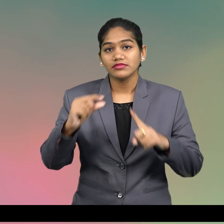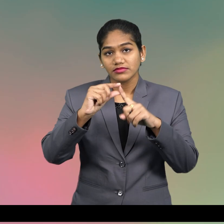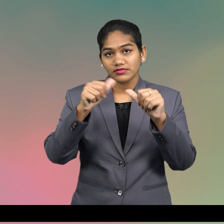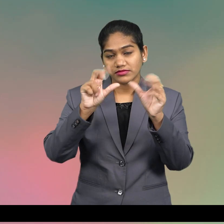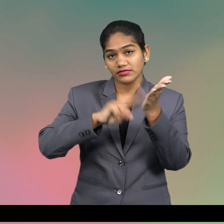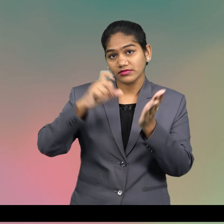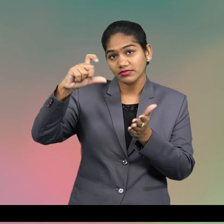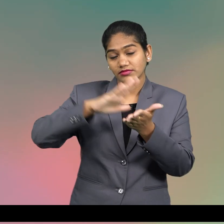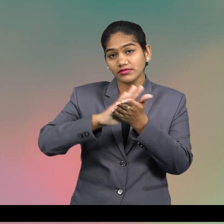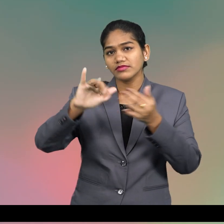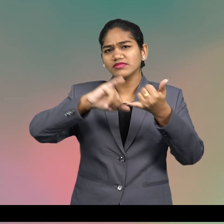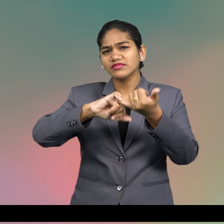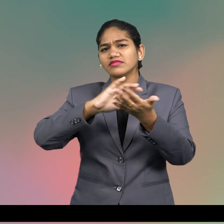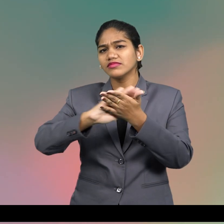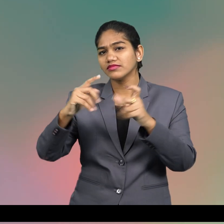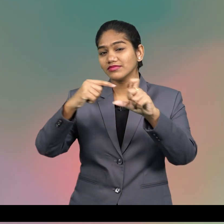पंचशील.